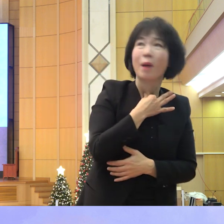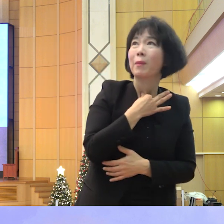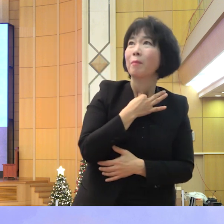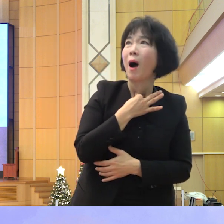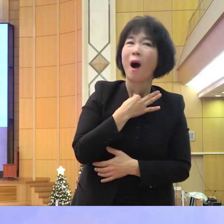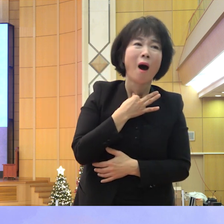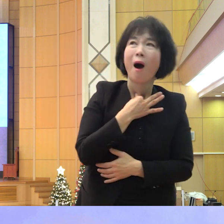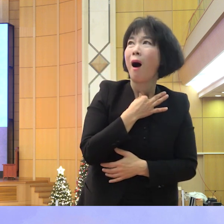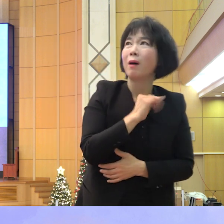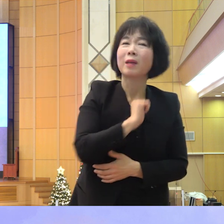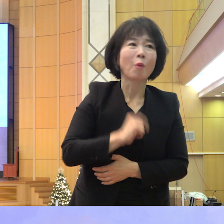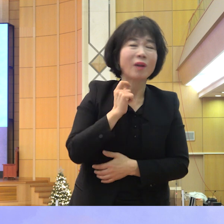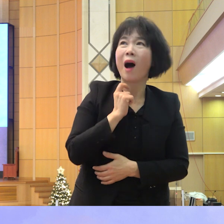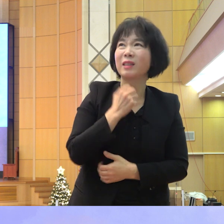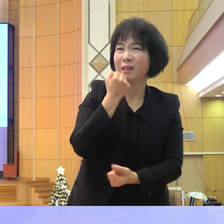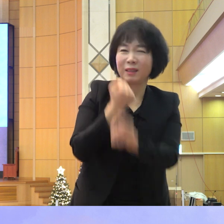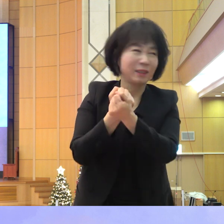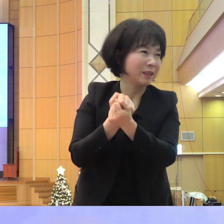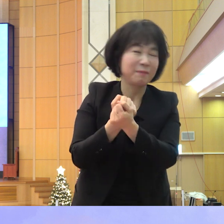그러면